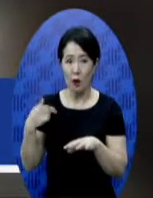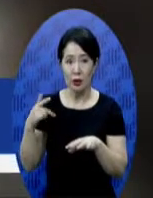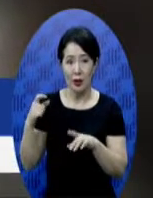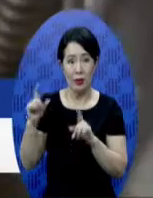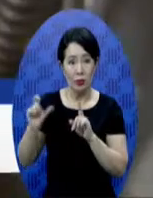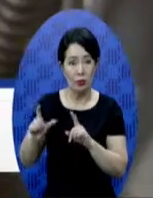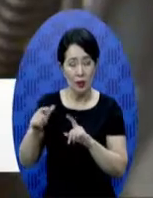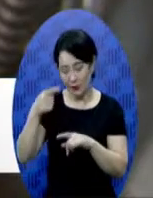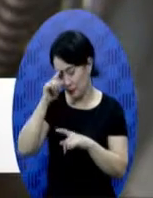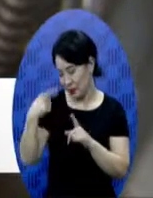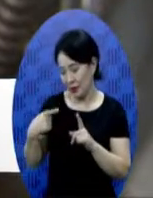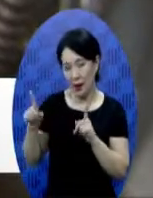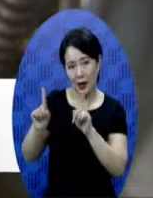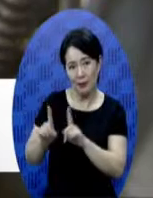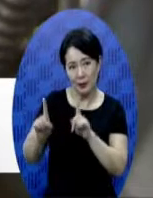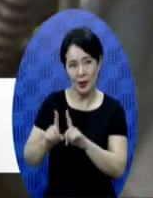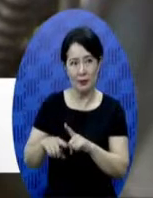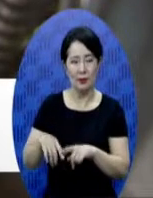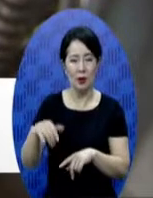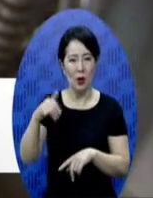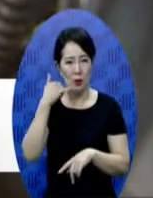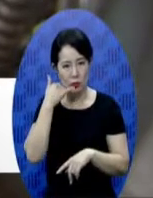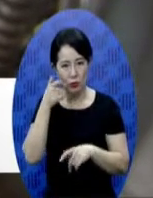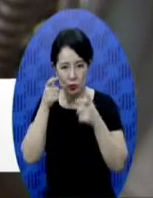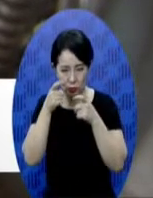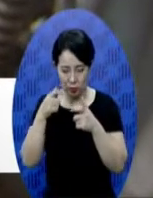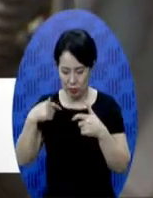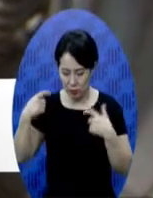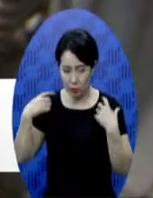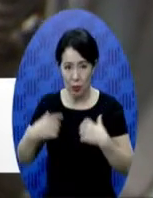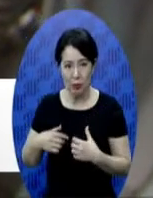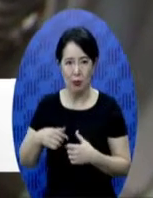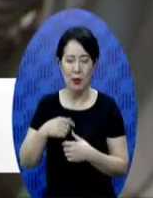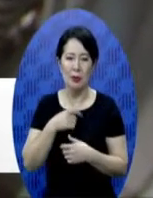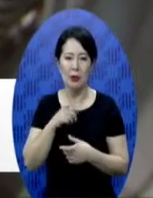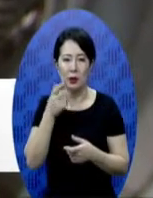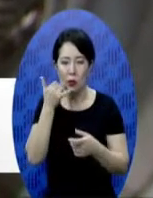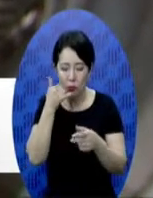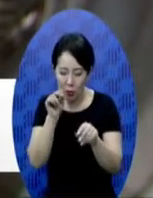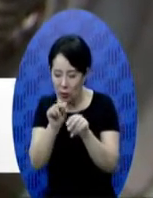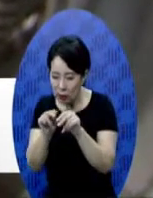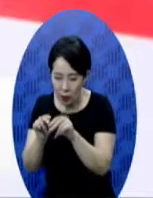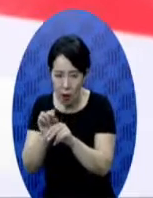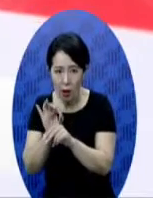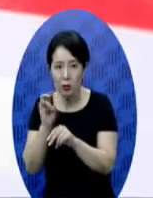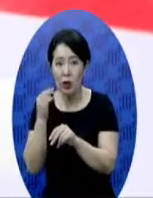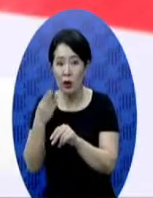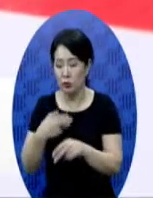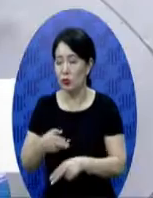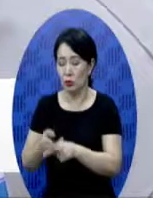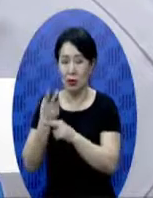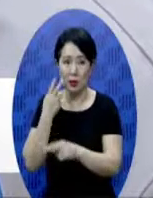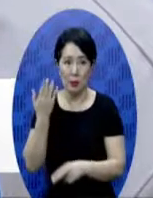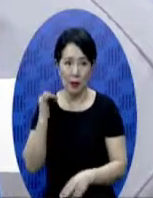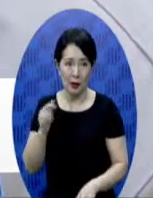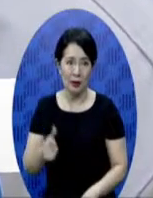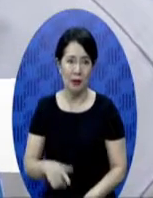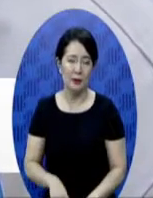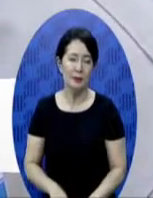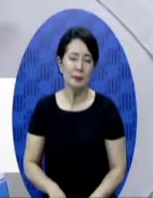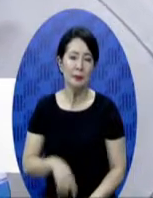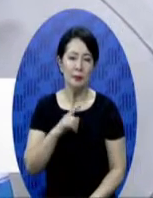гардыг. Ярэсэл апра чагнар хоёртаа тэгэл очиад хүний уншлал тусламж зүйлэл бүцлэг хийгээд